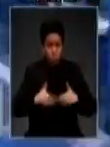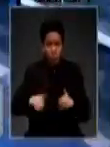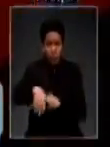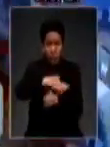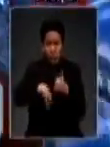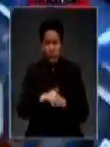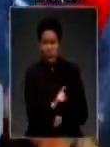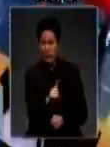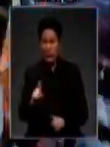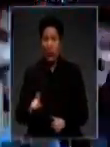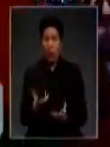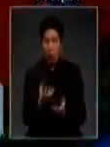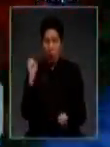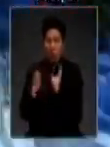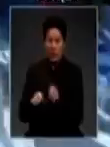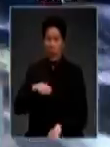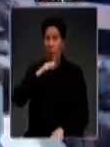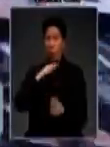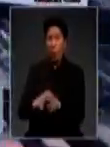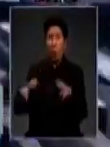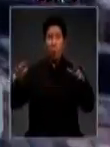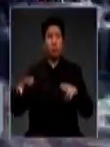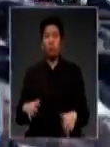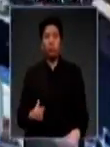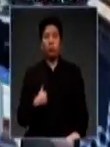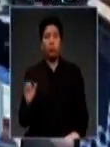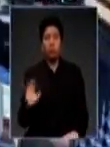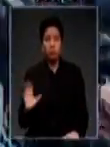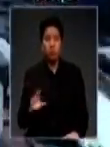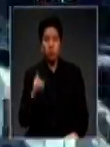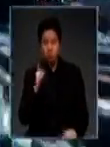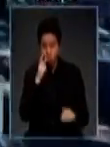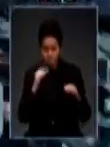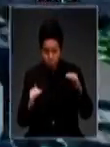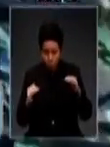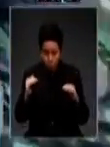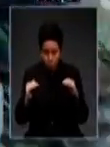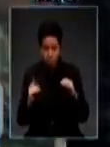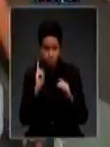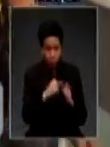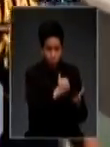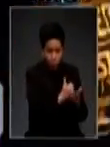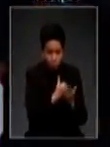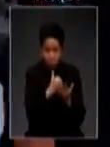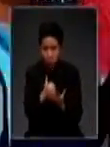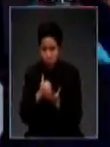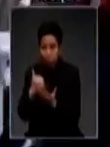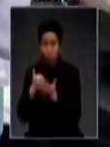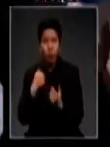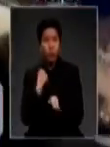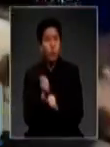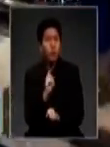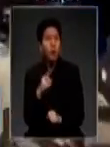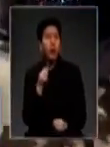เสียขยะล้นเกาะก็คงไม่ได้เพราะฉะนั้นการรักษาสมดุลนี้ก็ต้องช่วยกันทุกฝ่ายนะครับเพื่อที่จะทำ